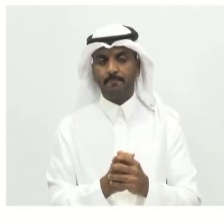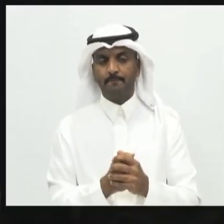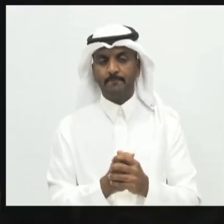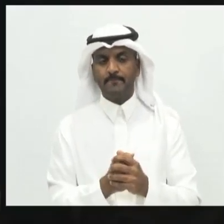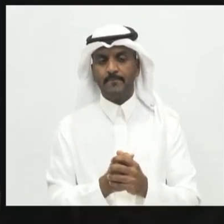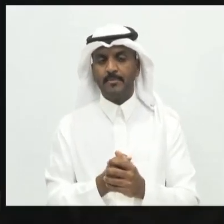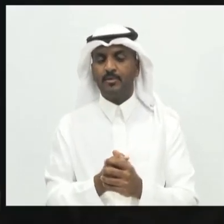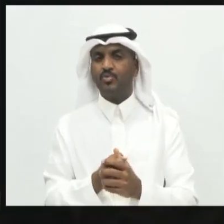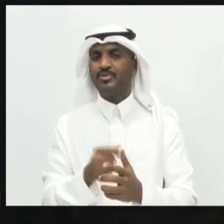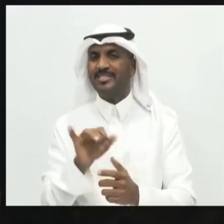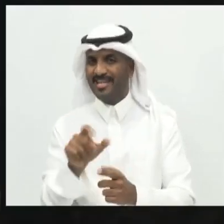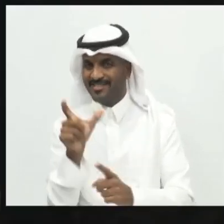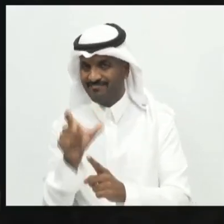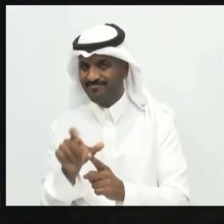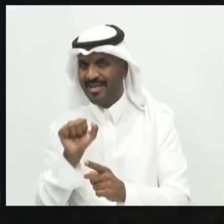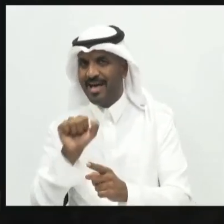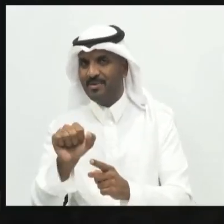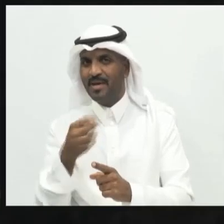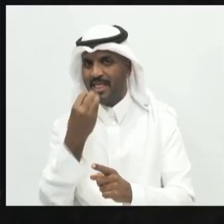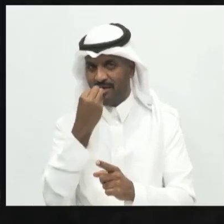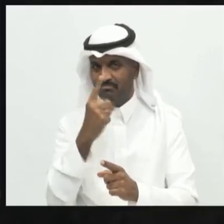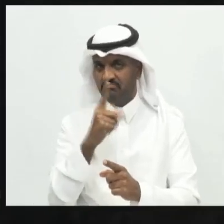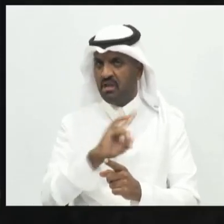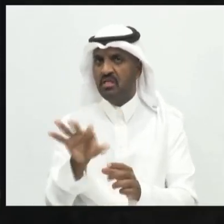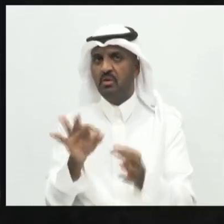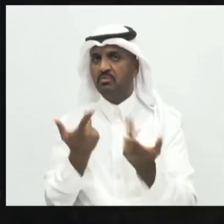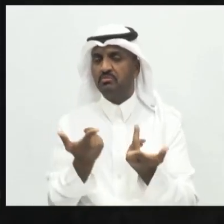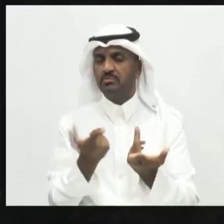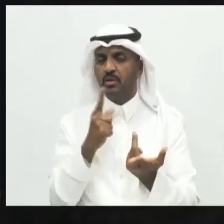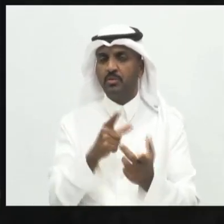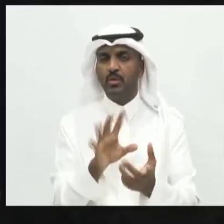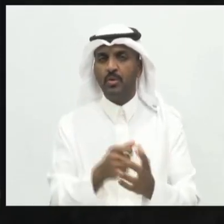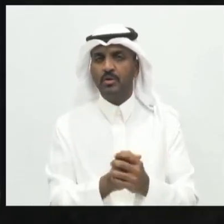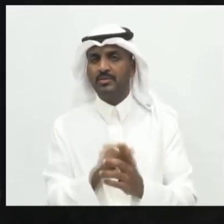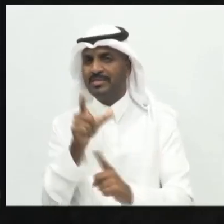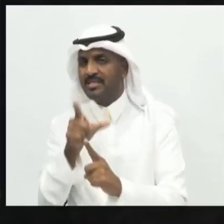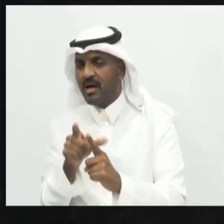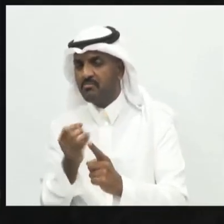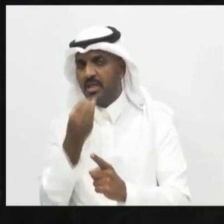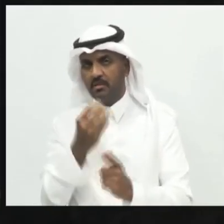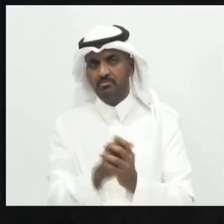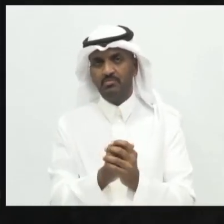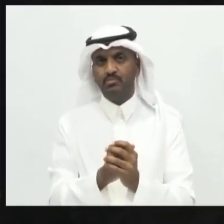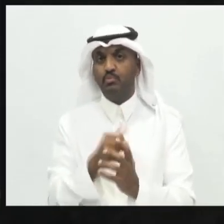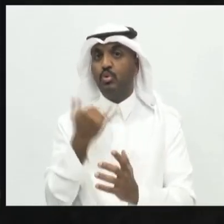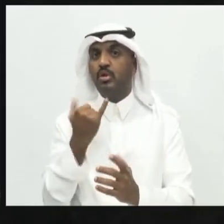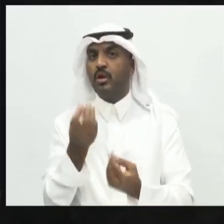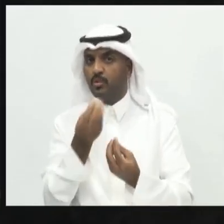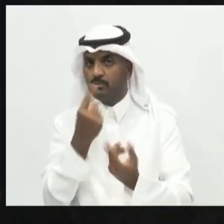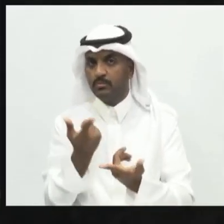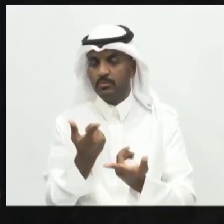يعني صاحب الطعام مضطر ايضا لهذا الطعام فكيف تاخذ منه وتاكل وهو صاحب الطعام مضطر الى هذا